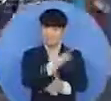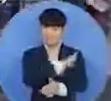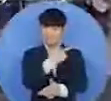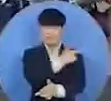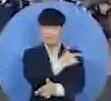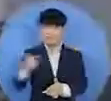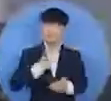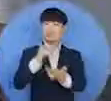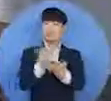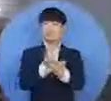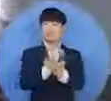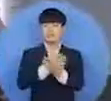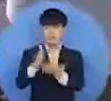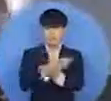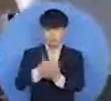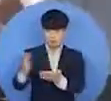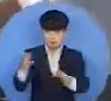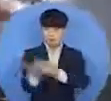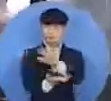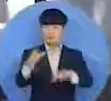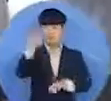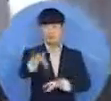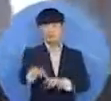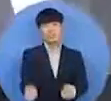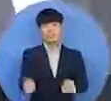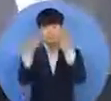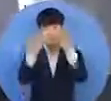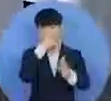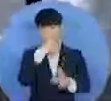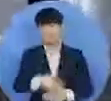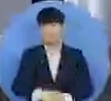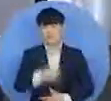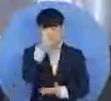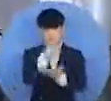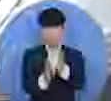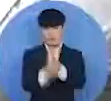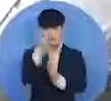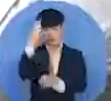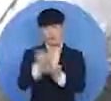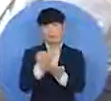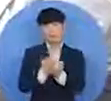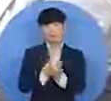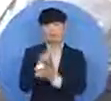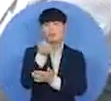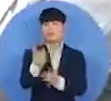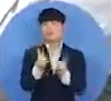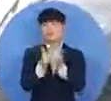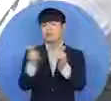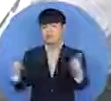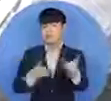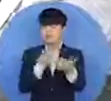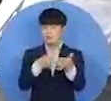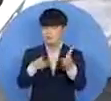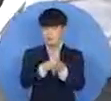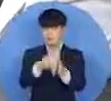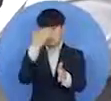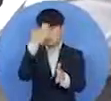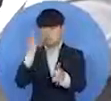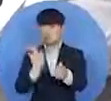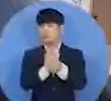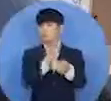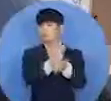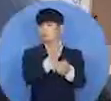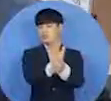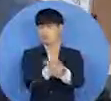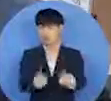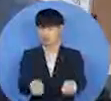최대 벼룩시장인 2017 천안시민 나눔 한마당이 펼쳐졌습니다. 천안시가 저소득층의 구간 건강을